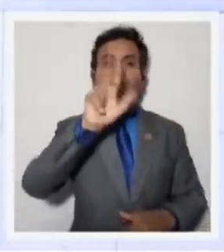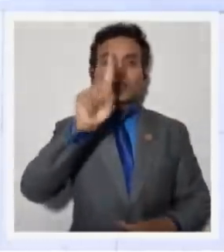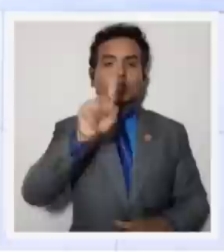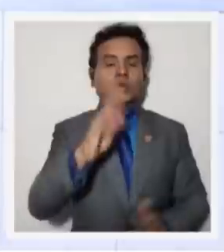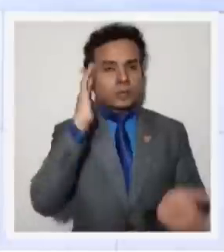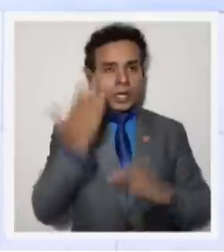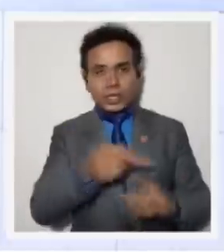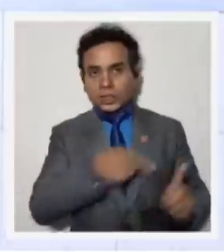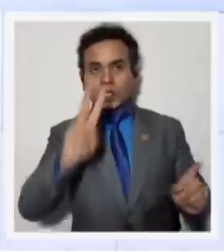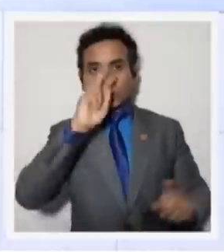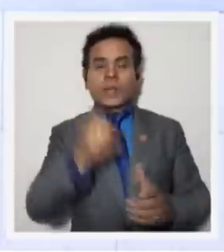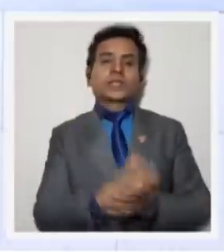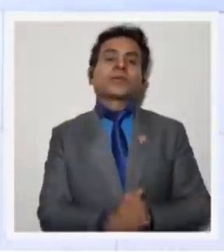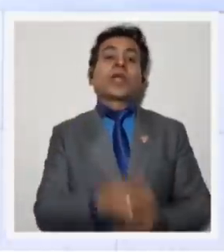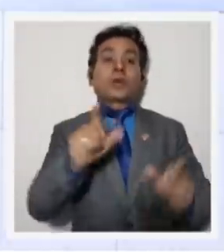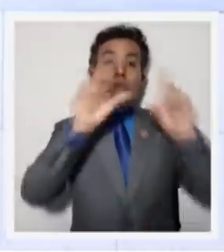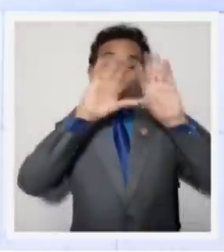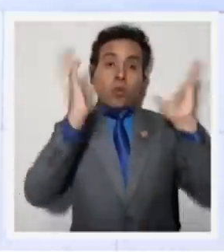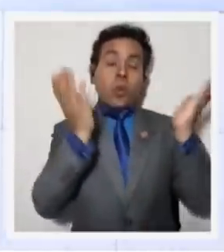ঘন্টায় ১২৫ জন এবং এ পর্যন্ত